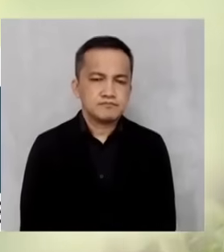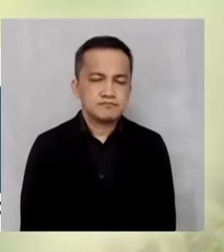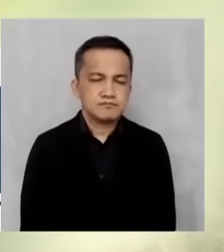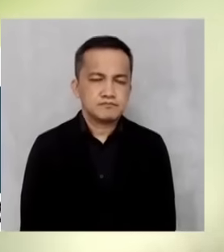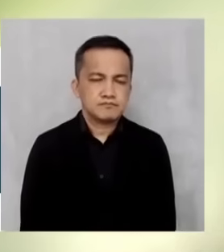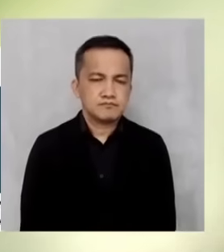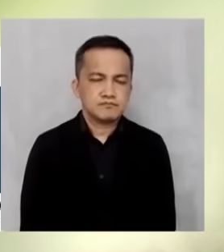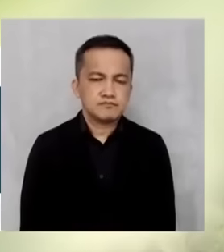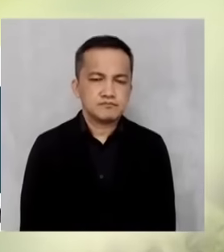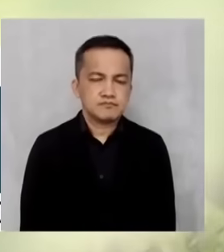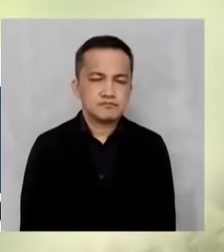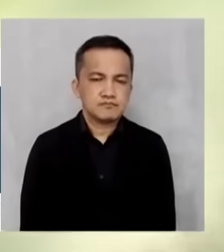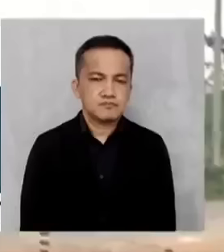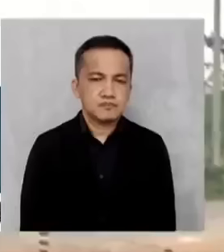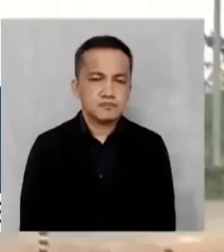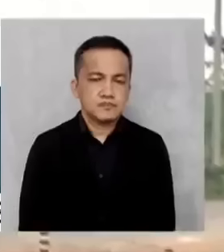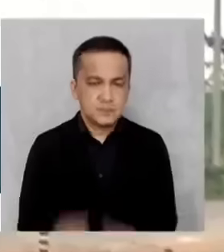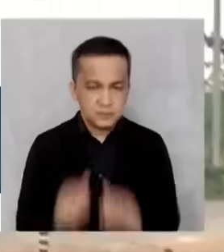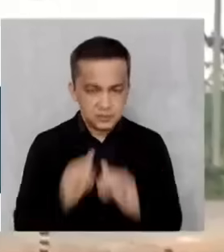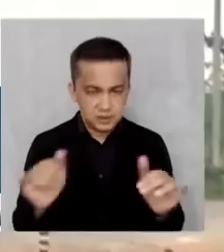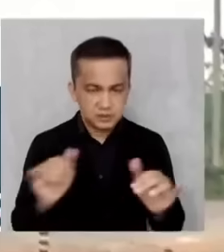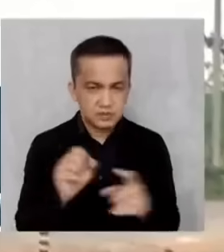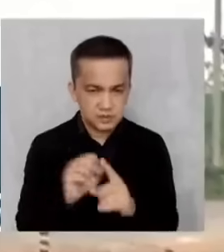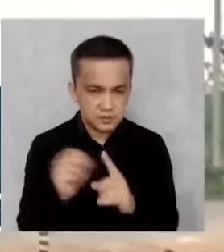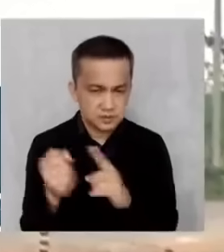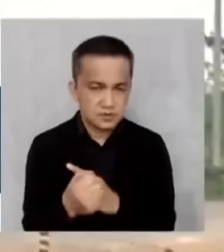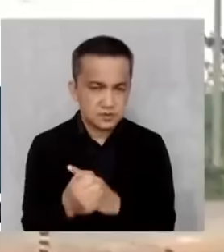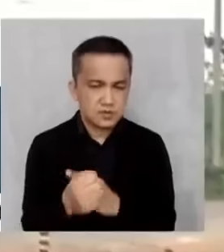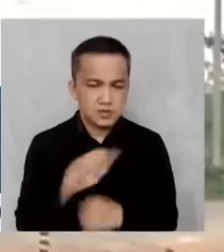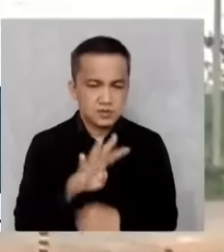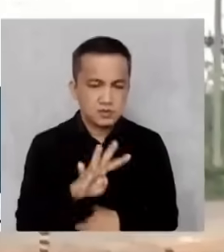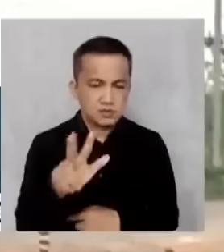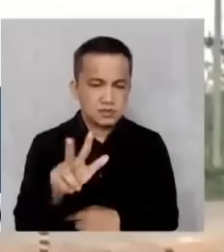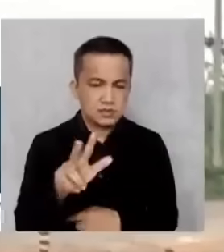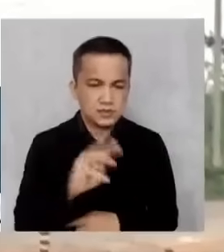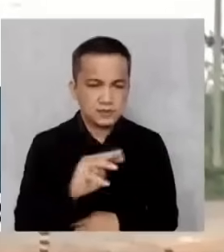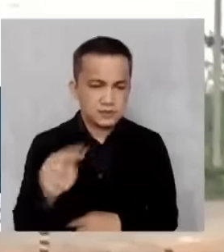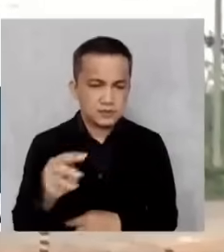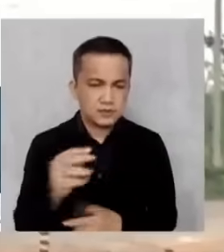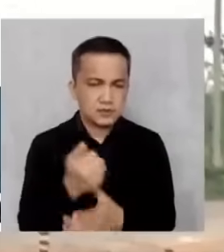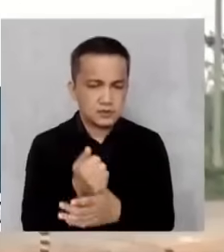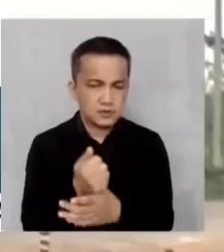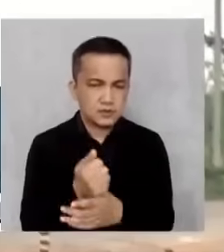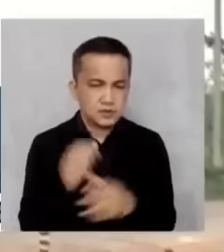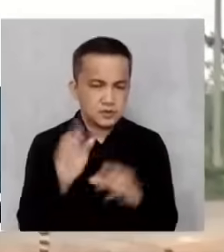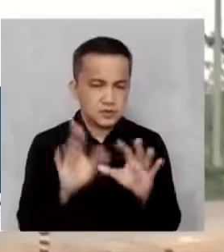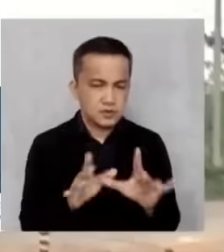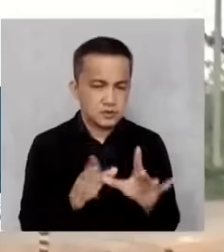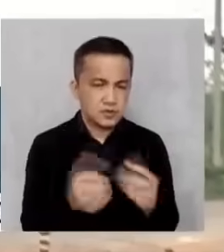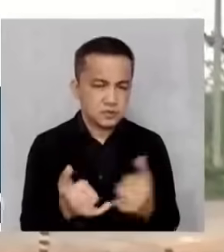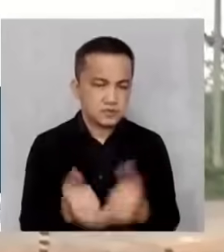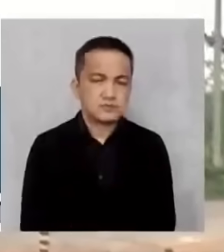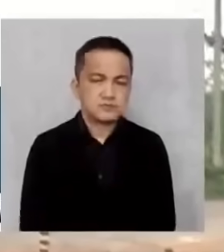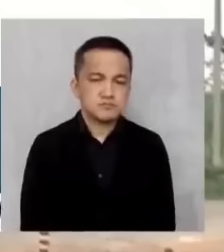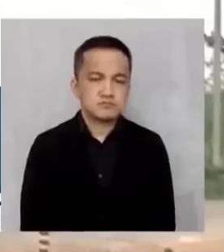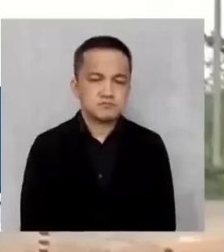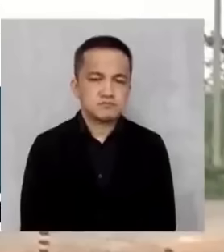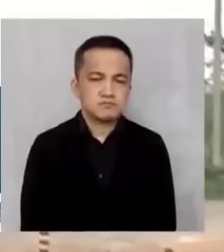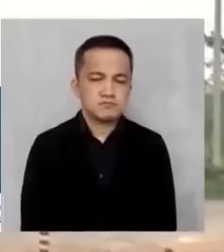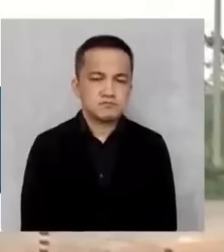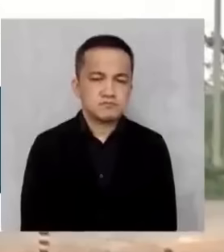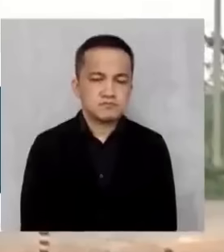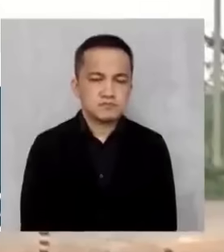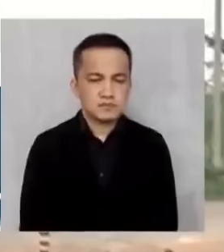kumbaga, ganun din yung scenario na maging 43 millimeters on the average yung iuulan sa ngayong araw na to. And may